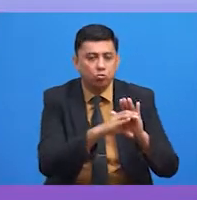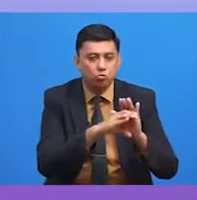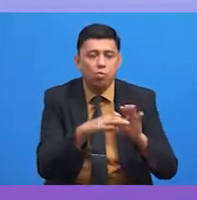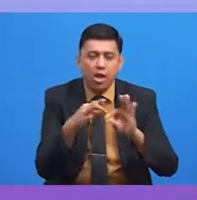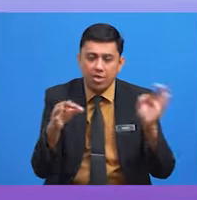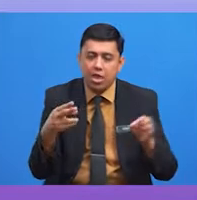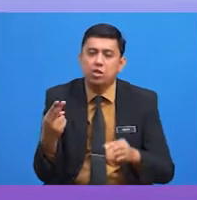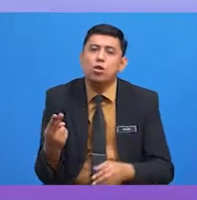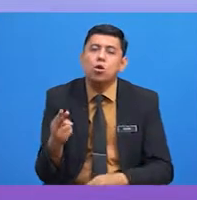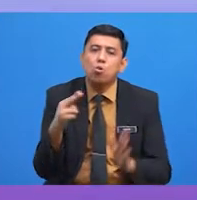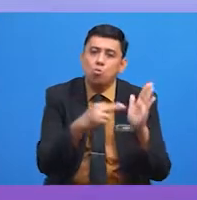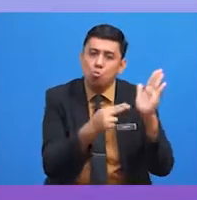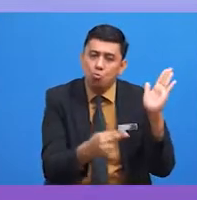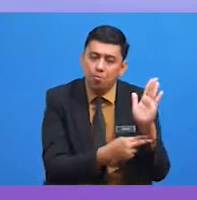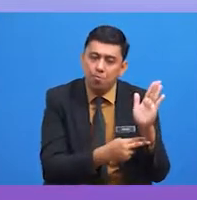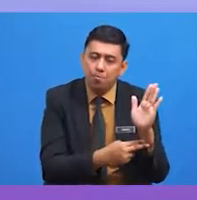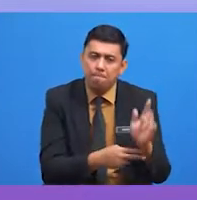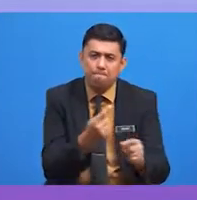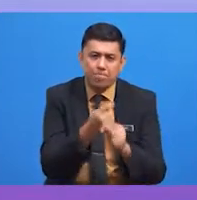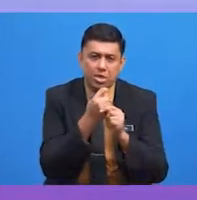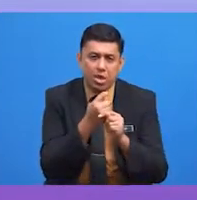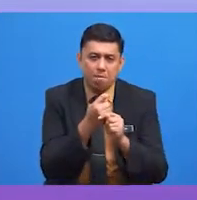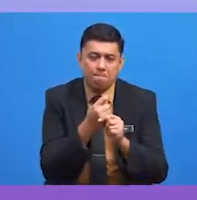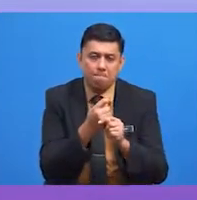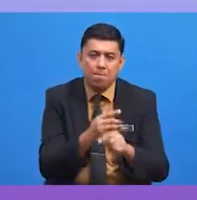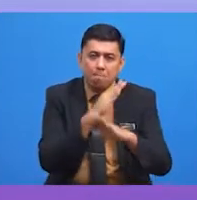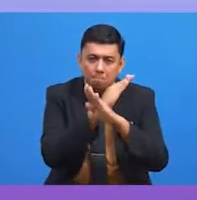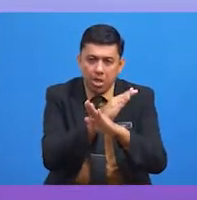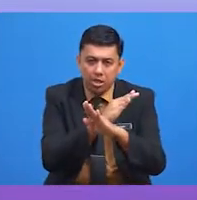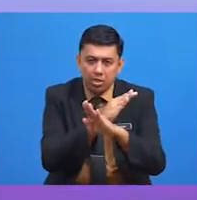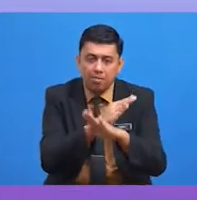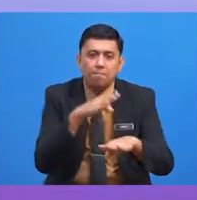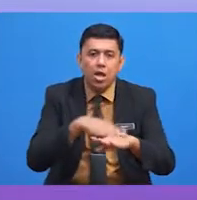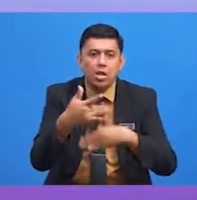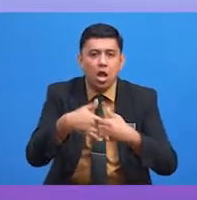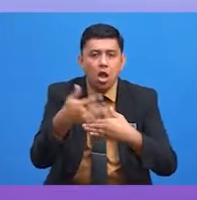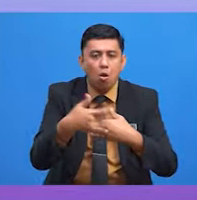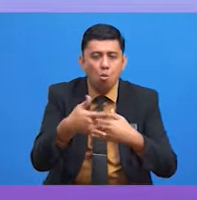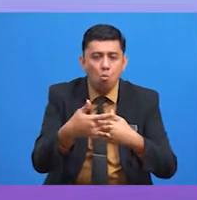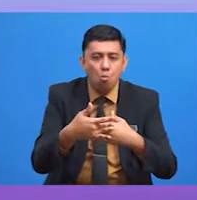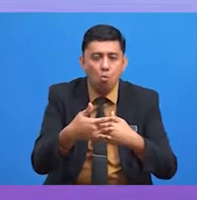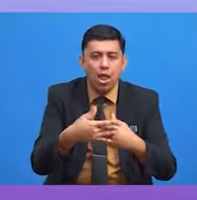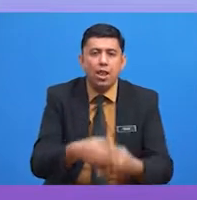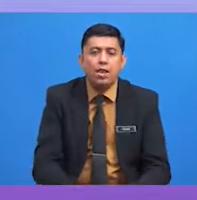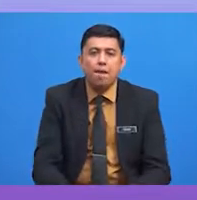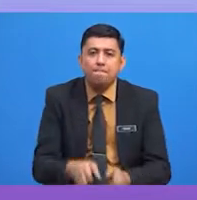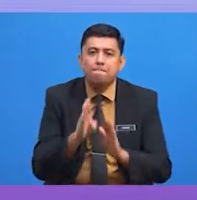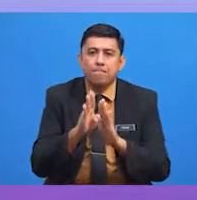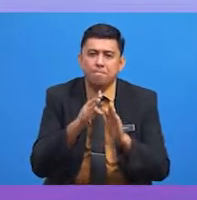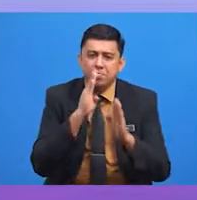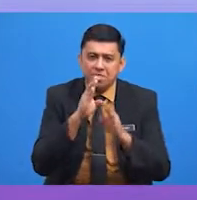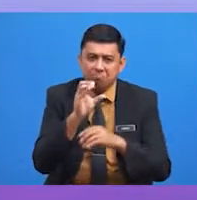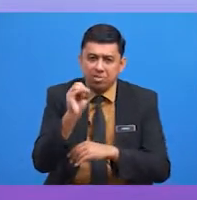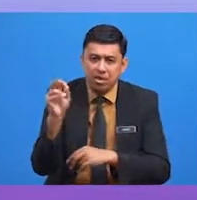undang-undang. Defendant membantah pada awal proceeding kerana tidak bersetuju dengan